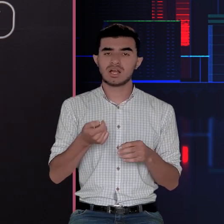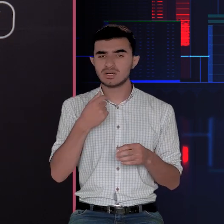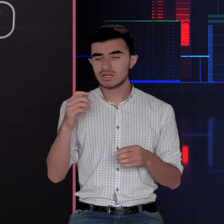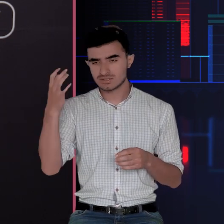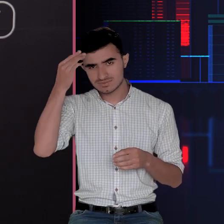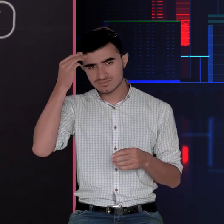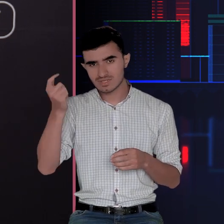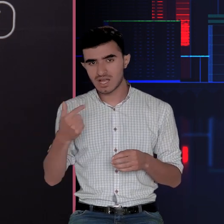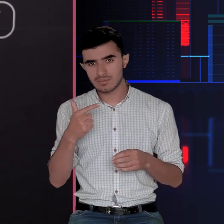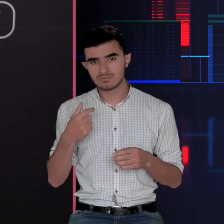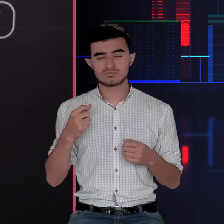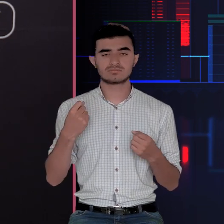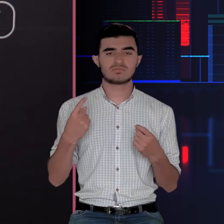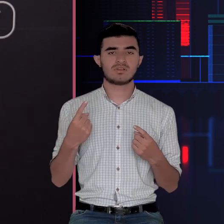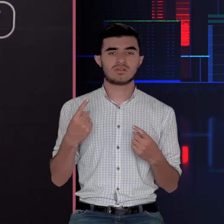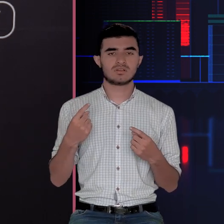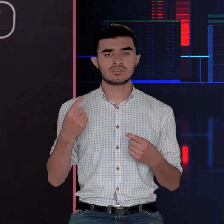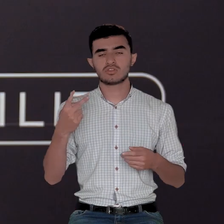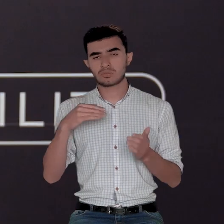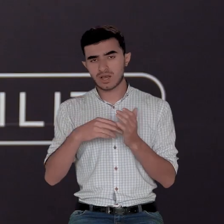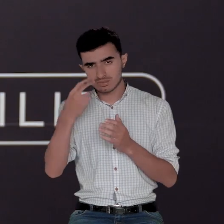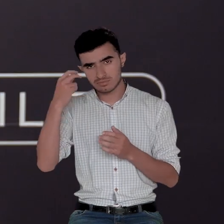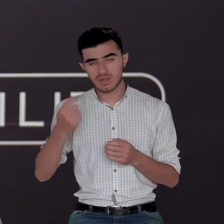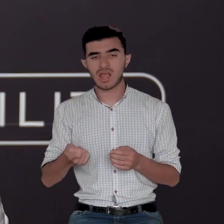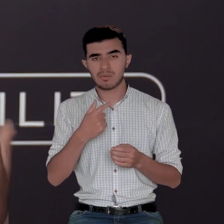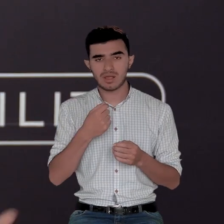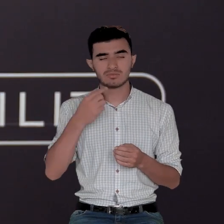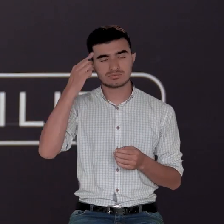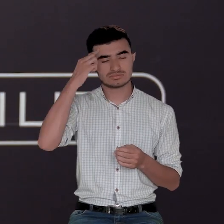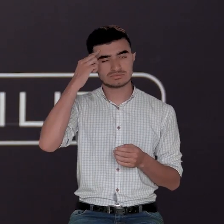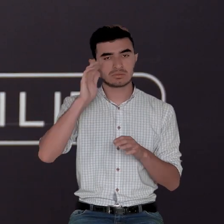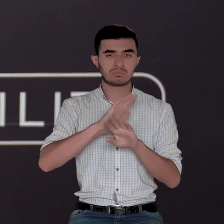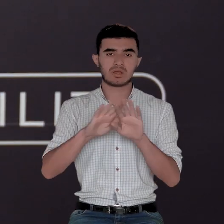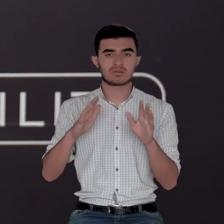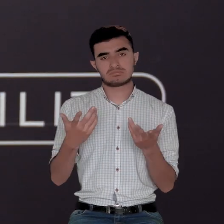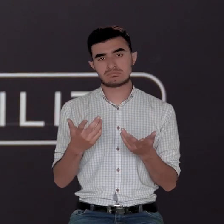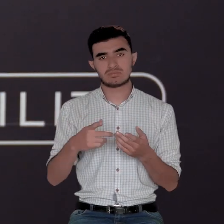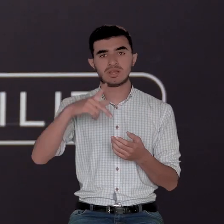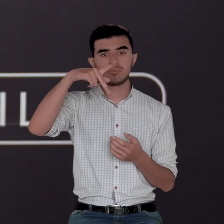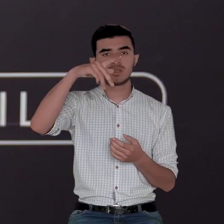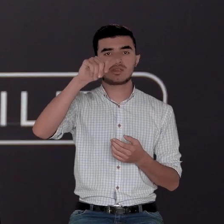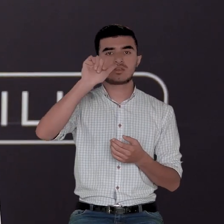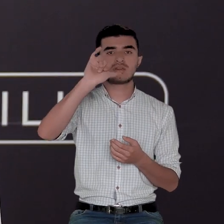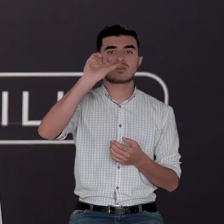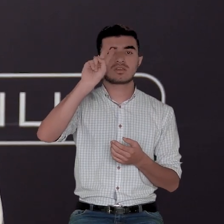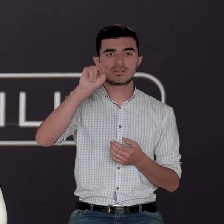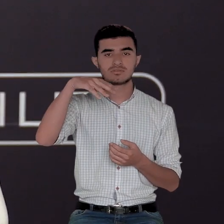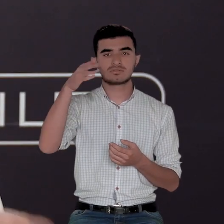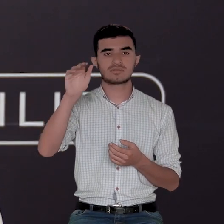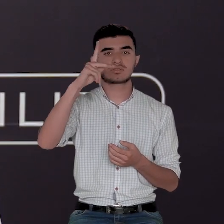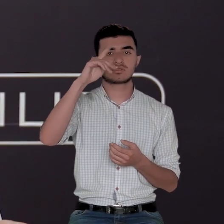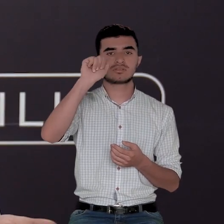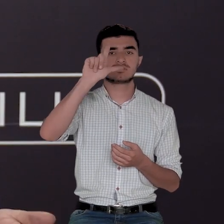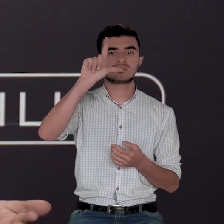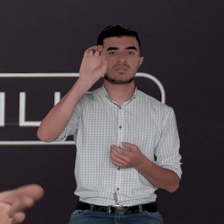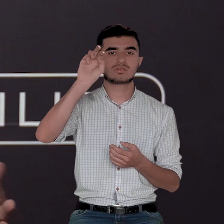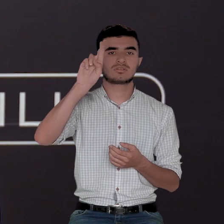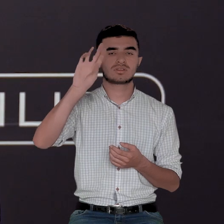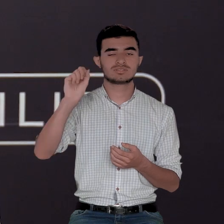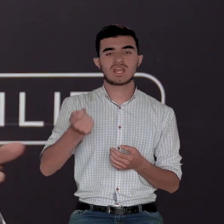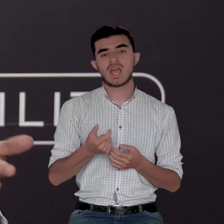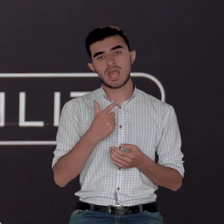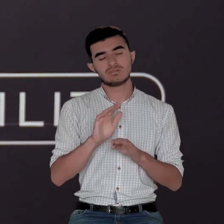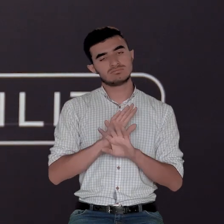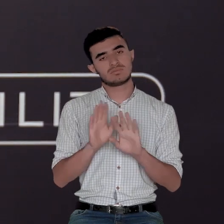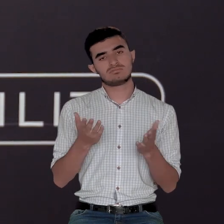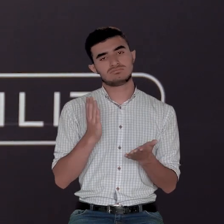है. सो अ लॉट ऑफ द टाइम्स दे कीप पोस्टपोनिंग दीज प्रॉब्लम्स until they become so chronic that they